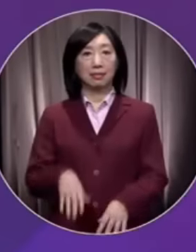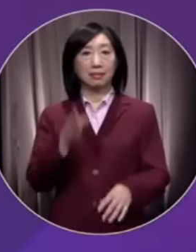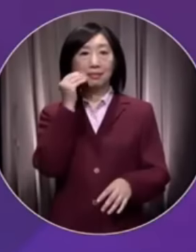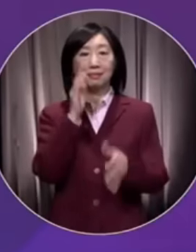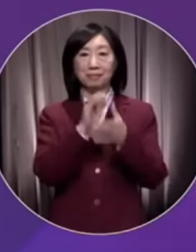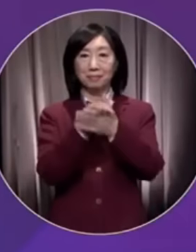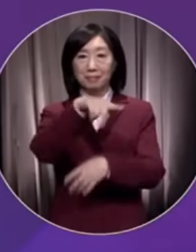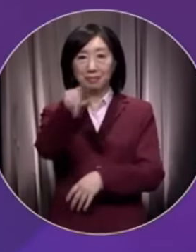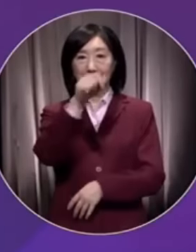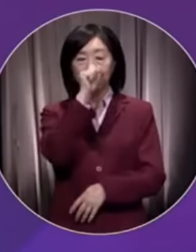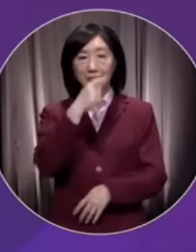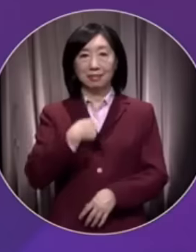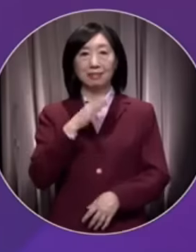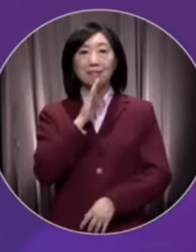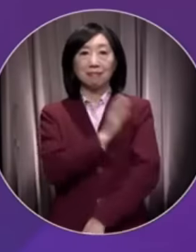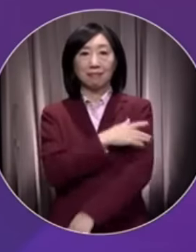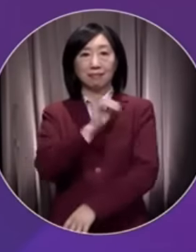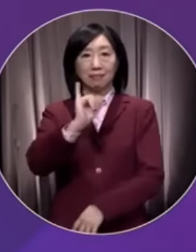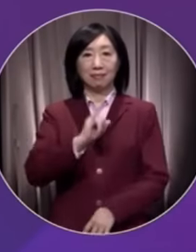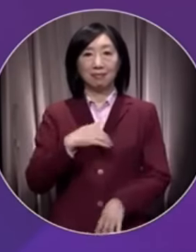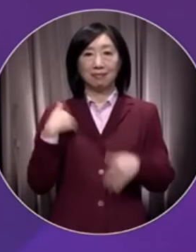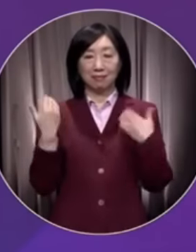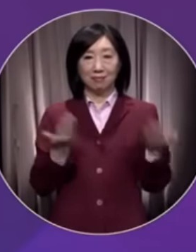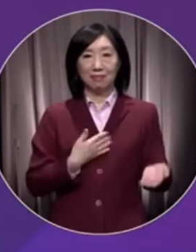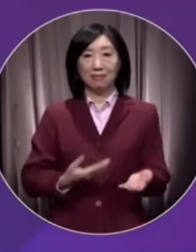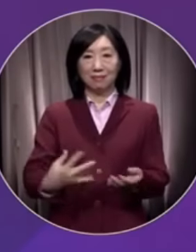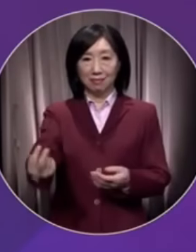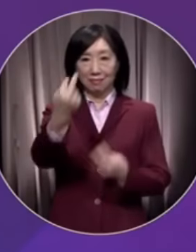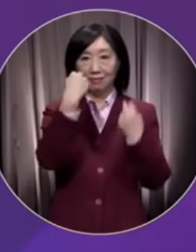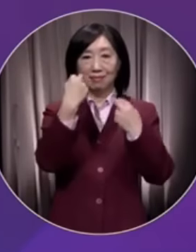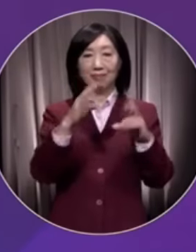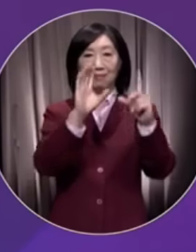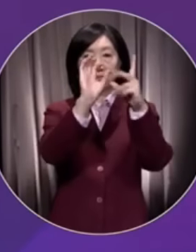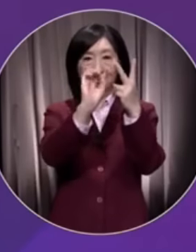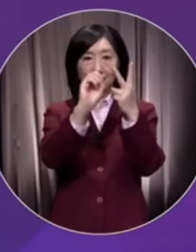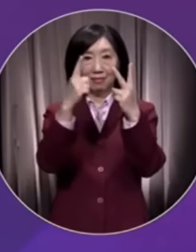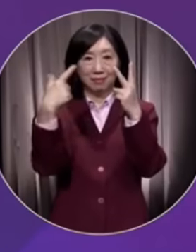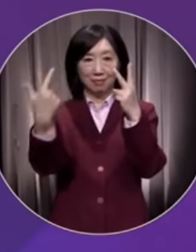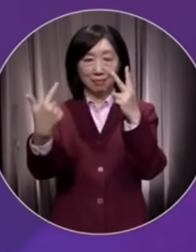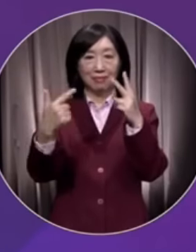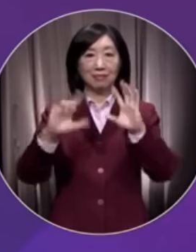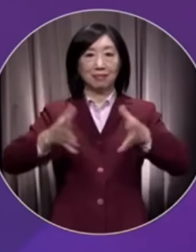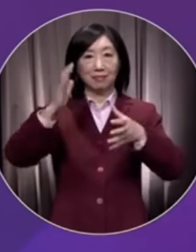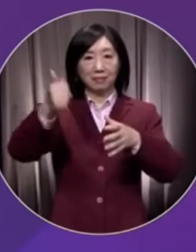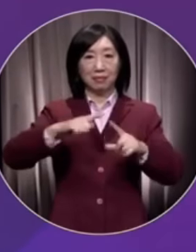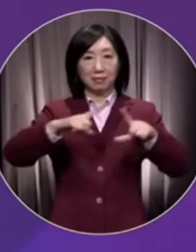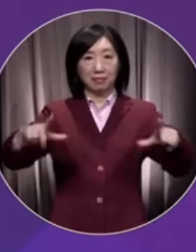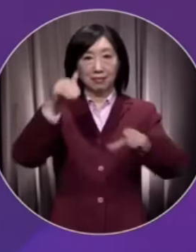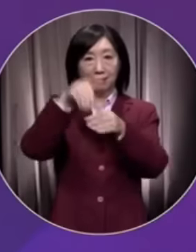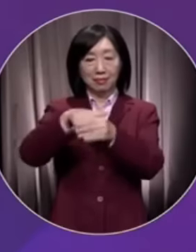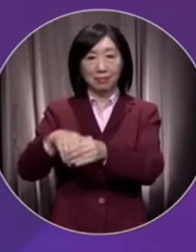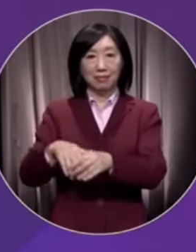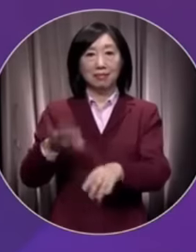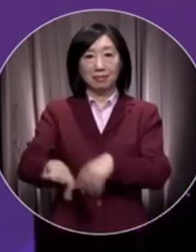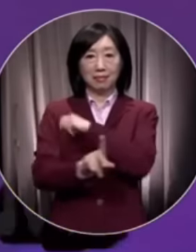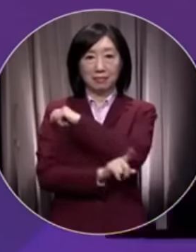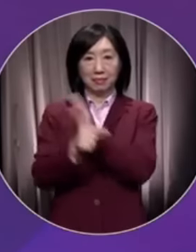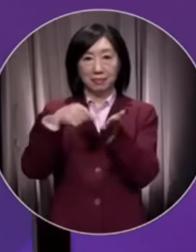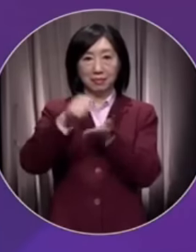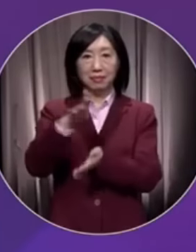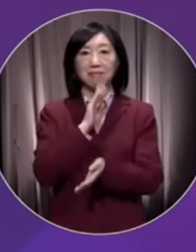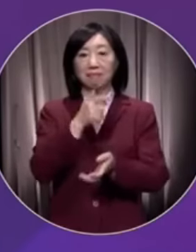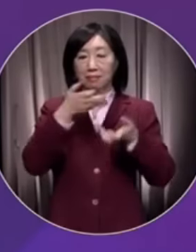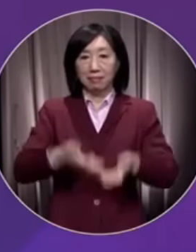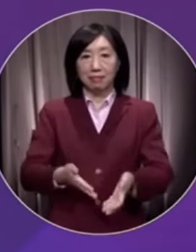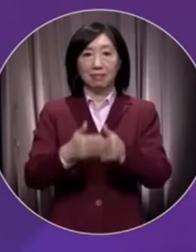观众朋友们，大家好，我是陈雅玲，欢迎收看2016总统大选选前最后一次，也是最为关键的